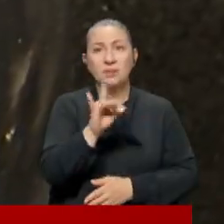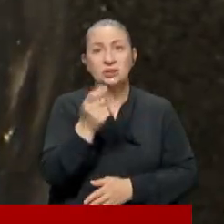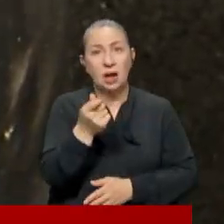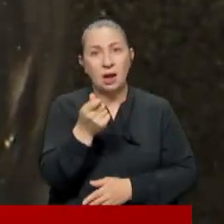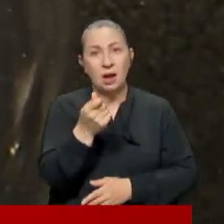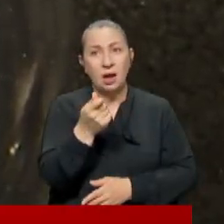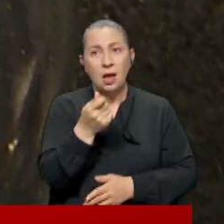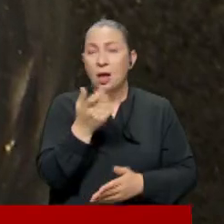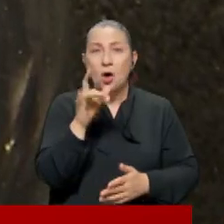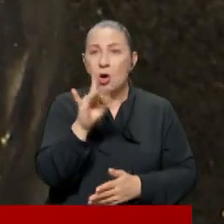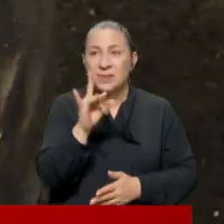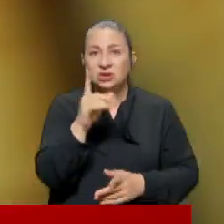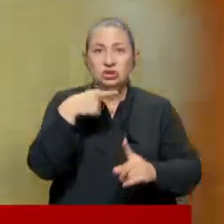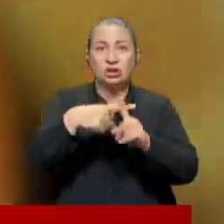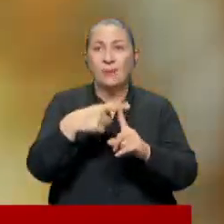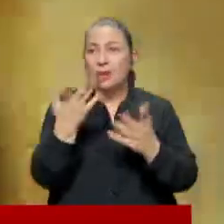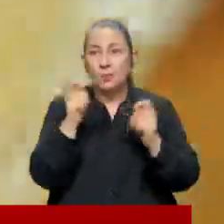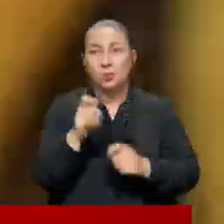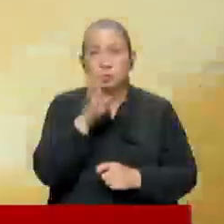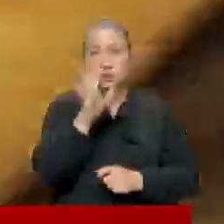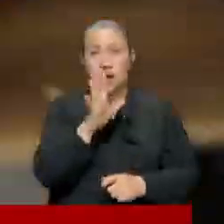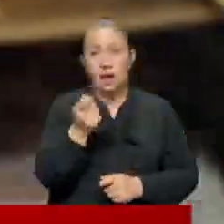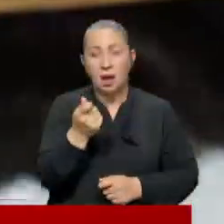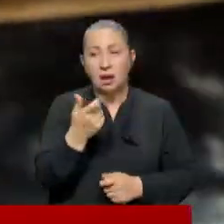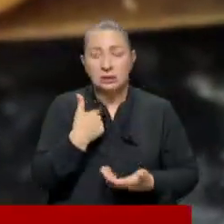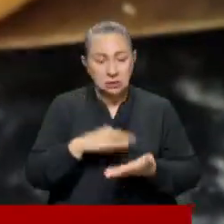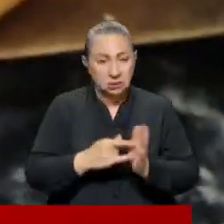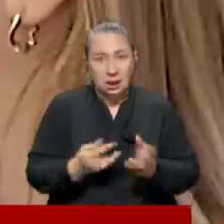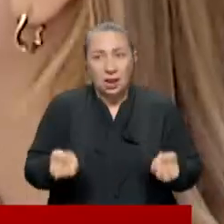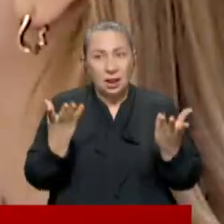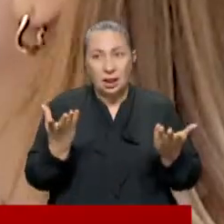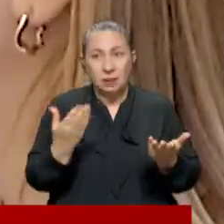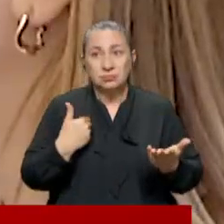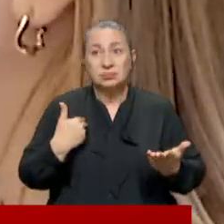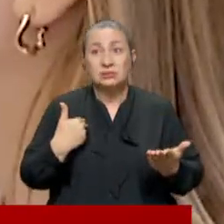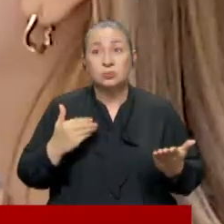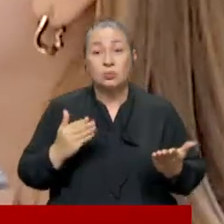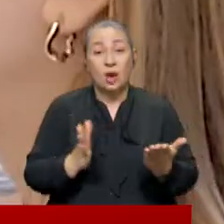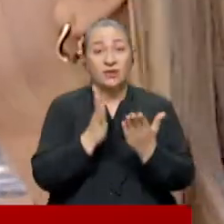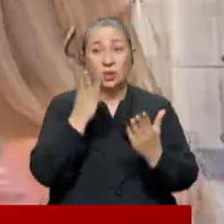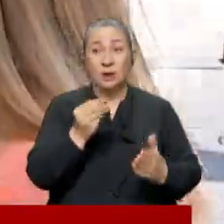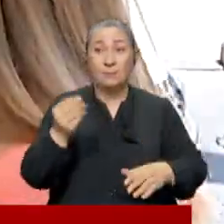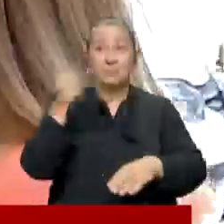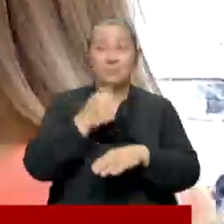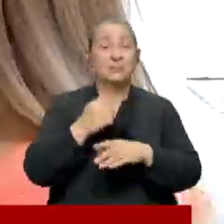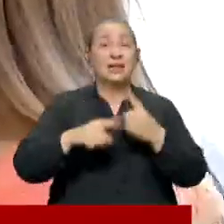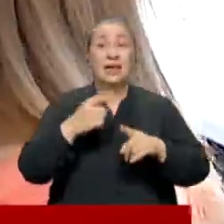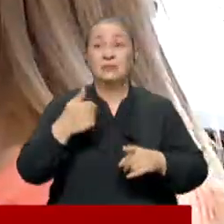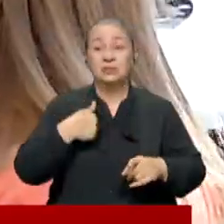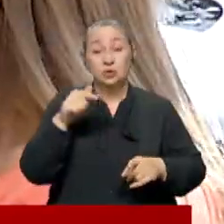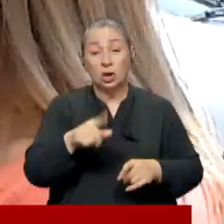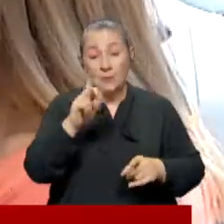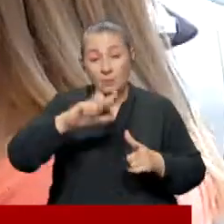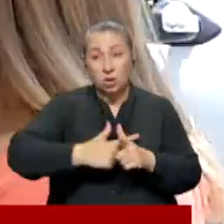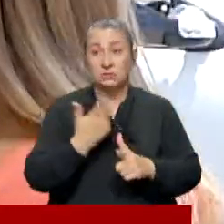lira. 15 çarpın ne yapıyor? 450 lira. Nasıl geçineceğiz biz? Bizim muhalefette olan partiler çıkıp da ya arkadaş bizim de şöyle